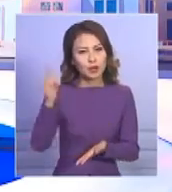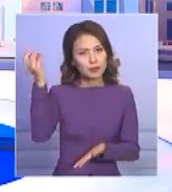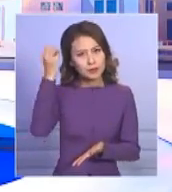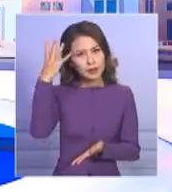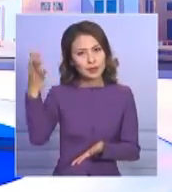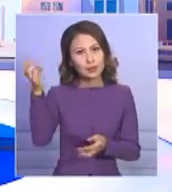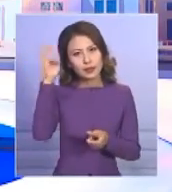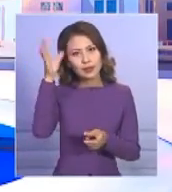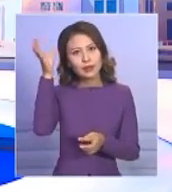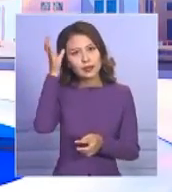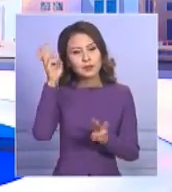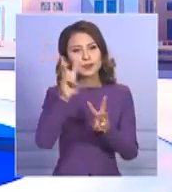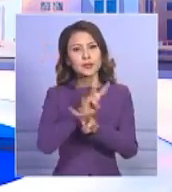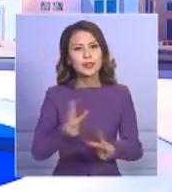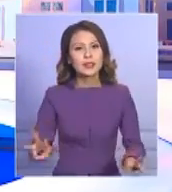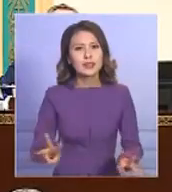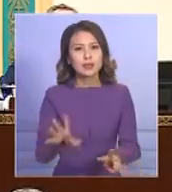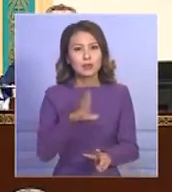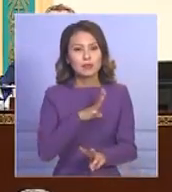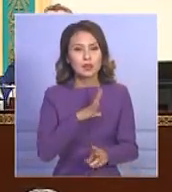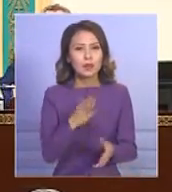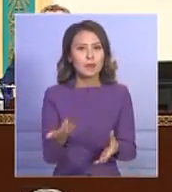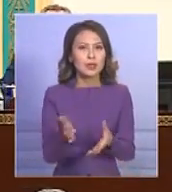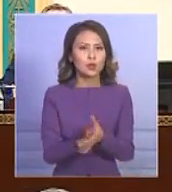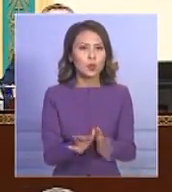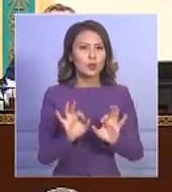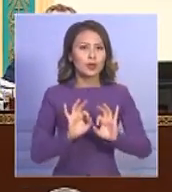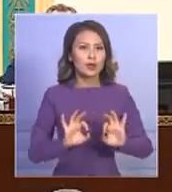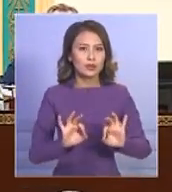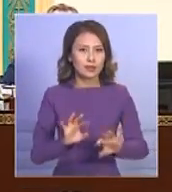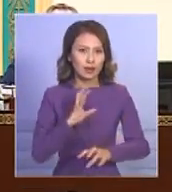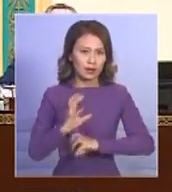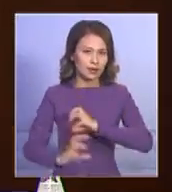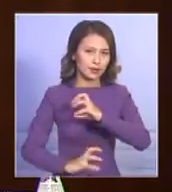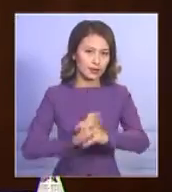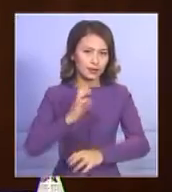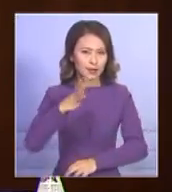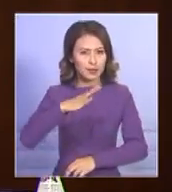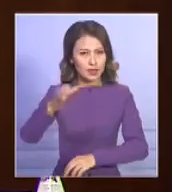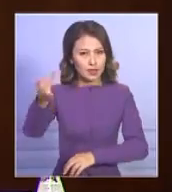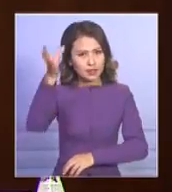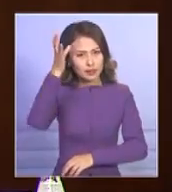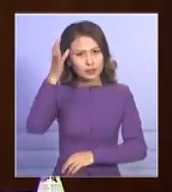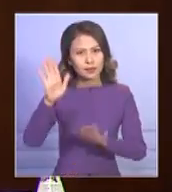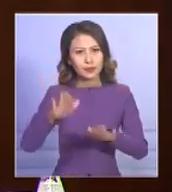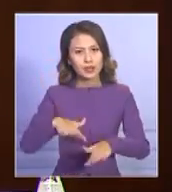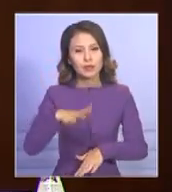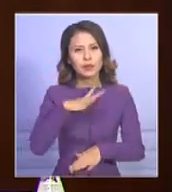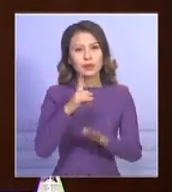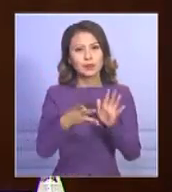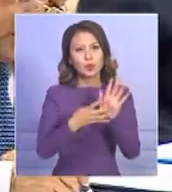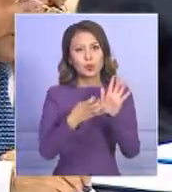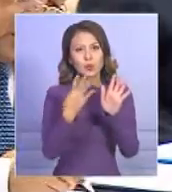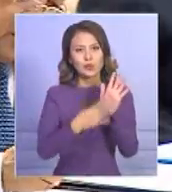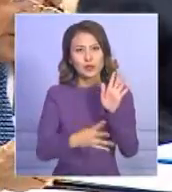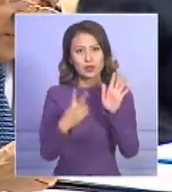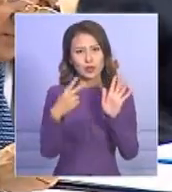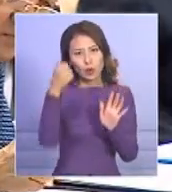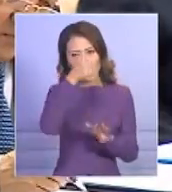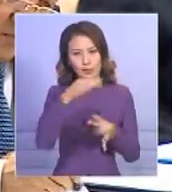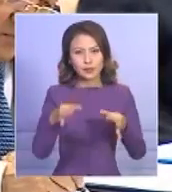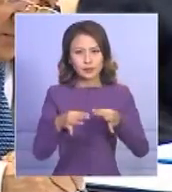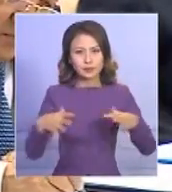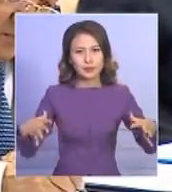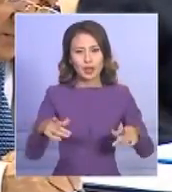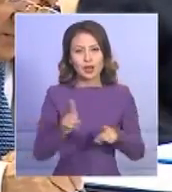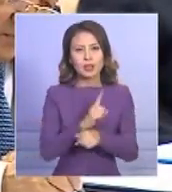министрі Ерлан Сағадиев таныстырды. Сала басшысының айтуынша, халықаралық ғылыми техникалық орталық 1992 жылы ядролық қаруды